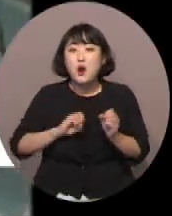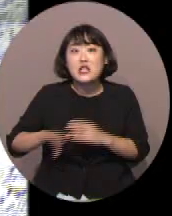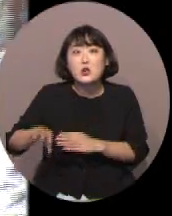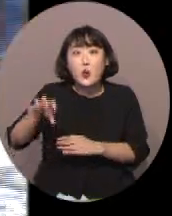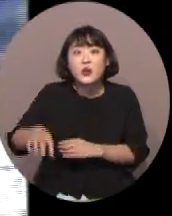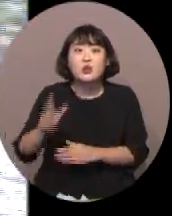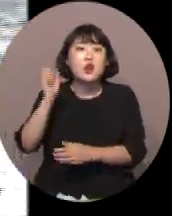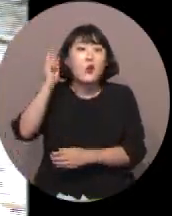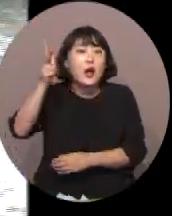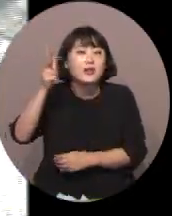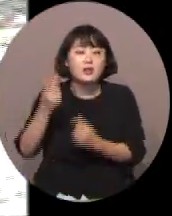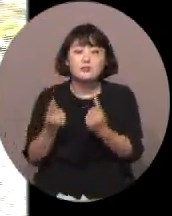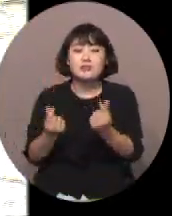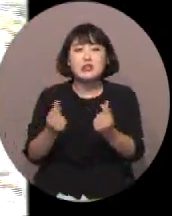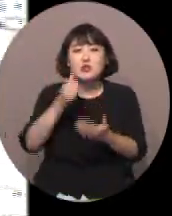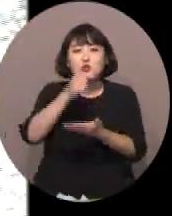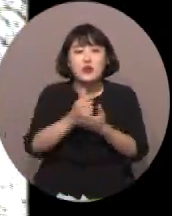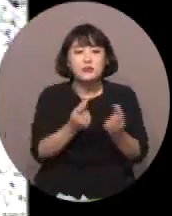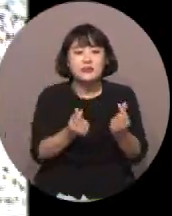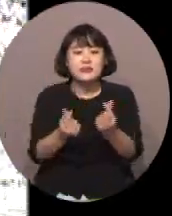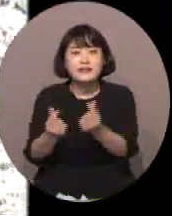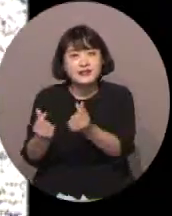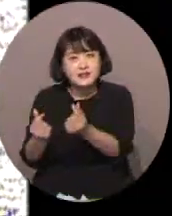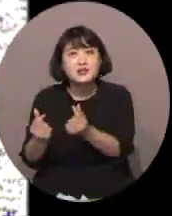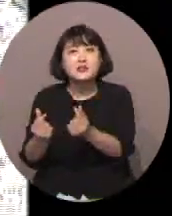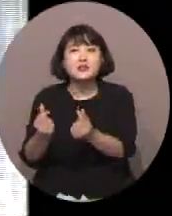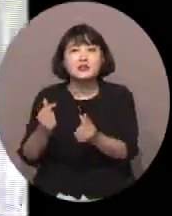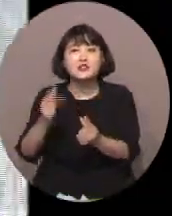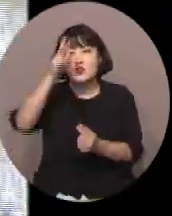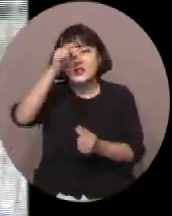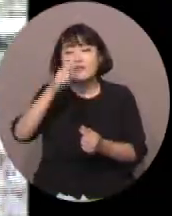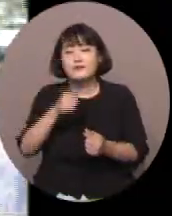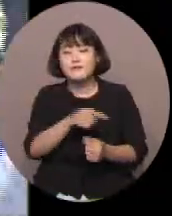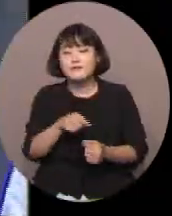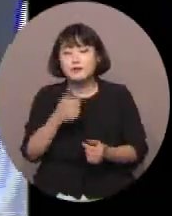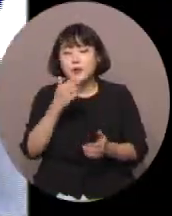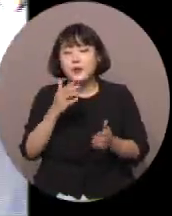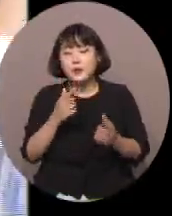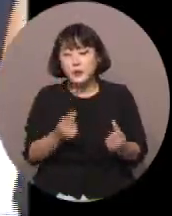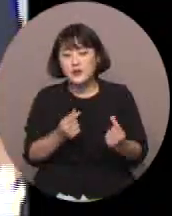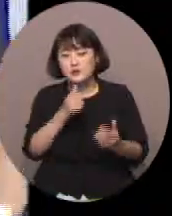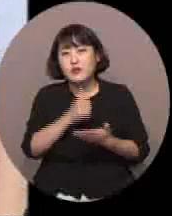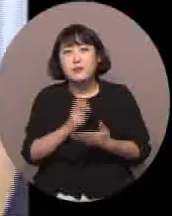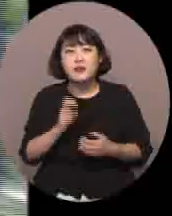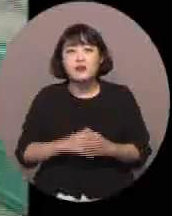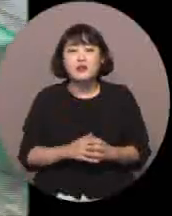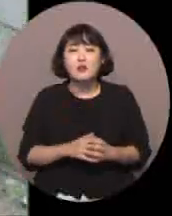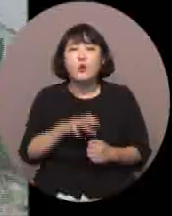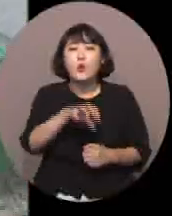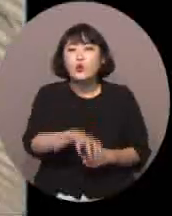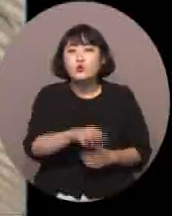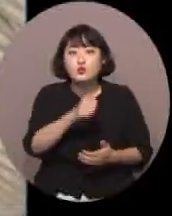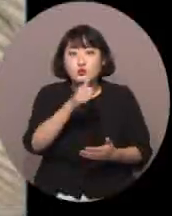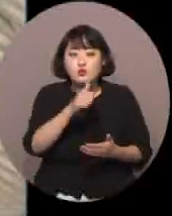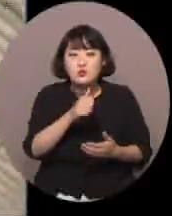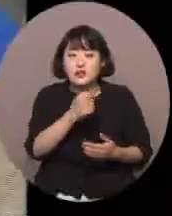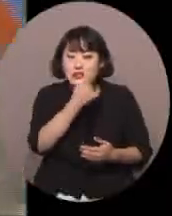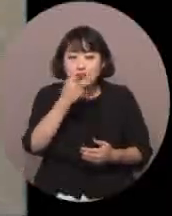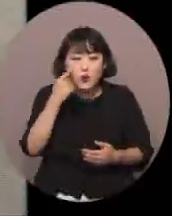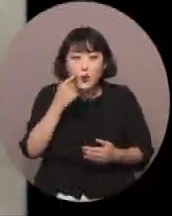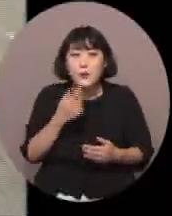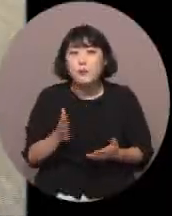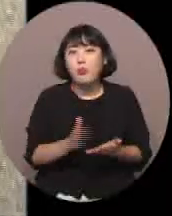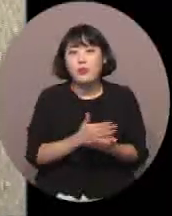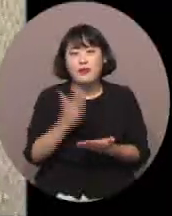수법이 상당히 유사하다는 게 경찰의 판단입니다. 역시 현장에 흔적을 남기지 않았고 목격자도